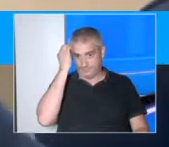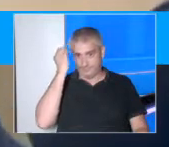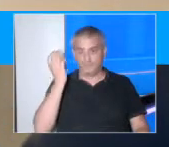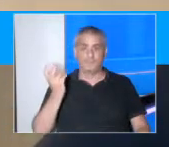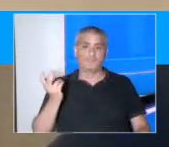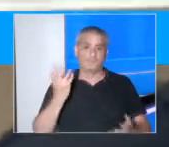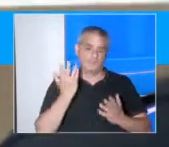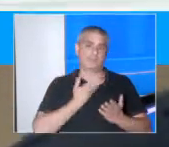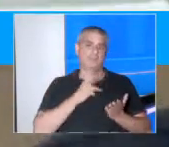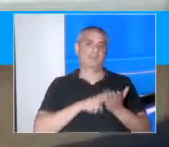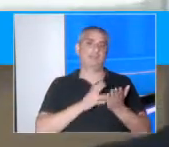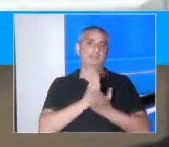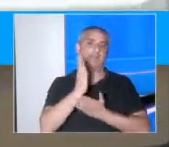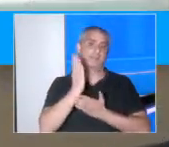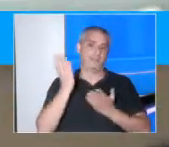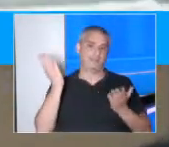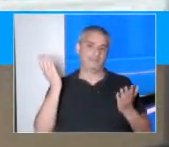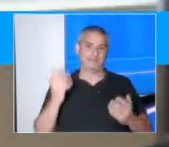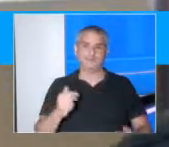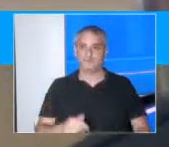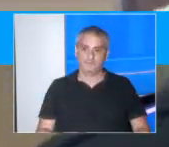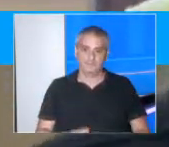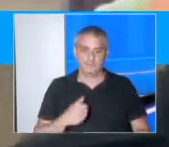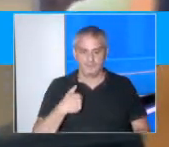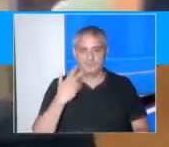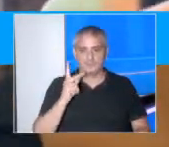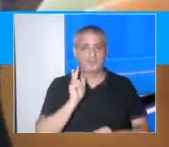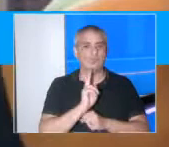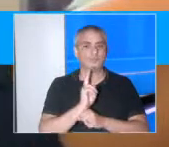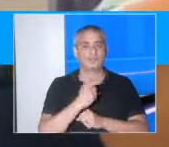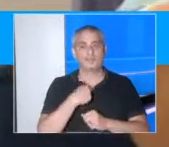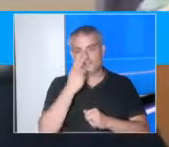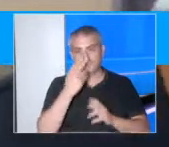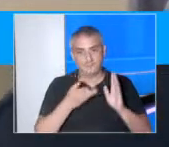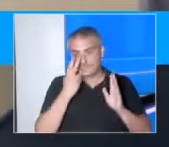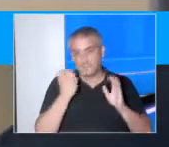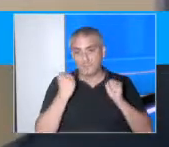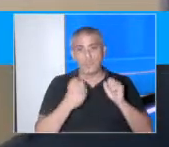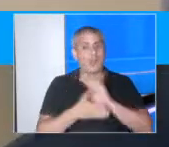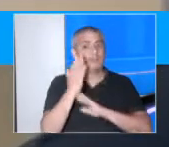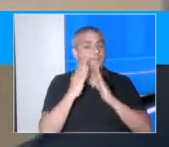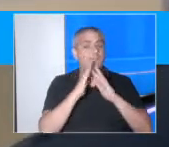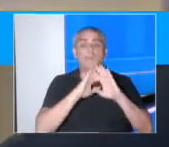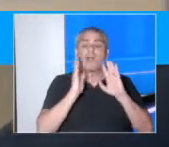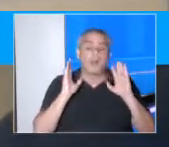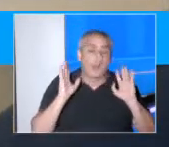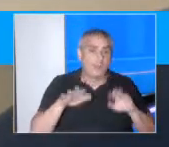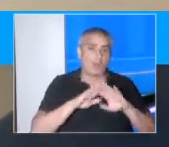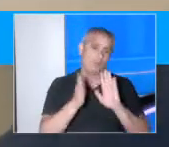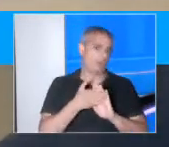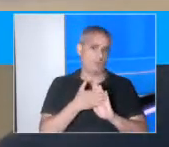נסף עוד צדק היום. מסר, להיות יותר זהירות. אני ניסיתי בכוח לצאת מהבית, למרות הכל,